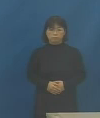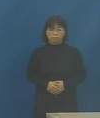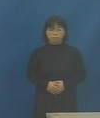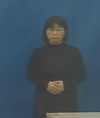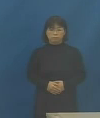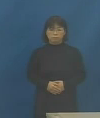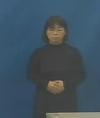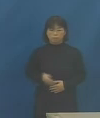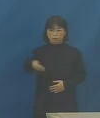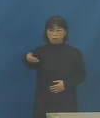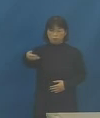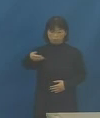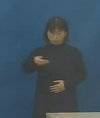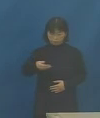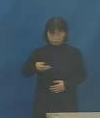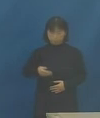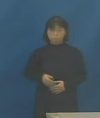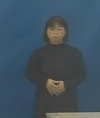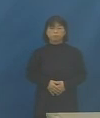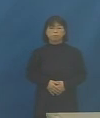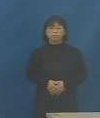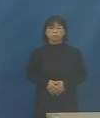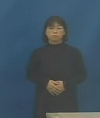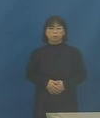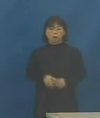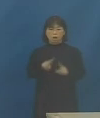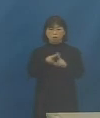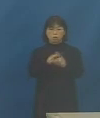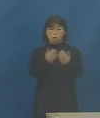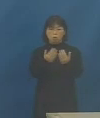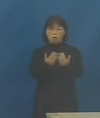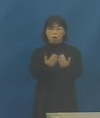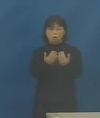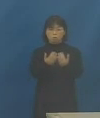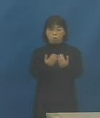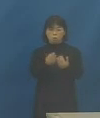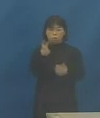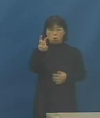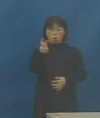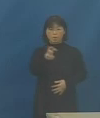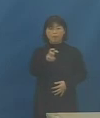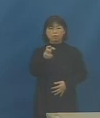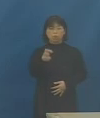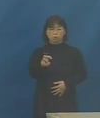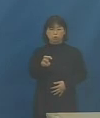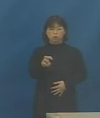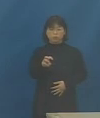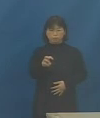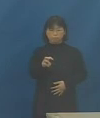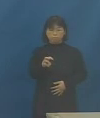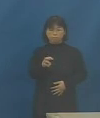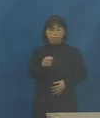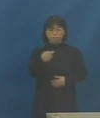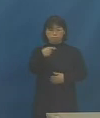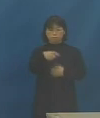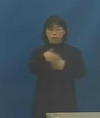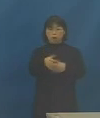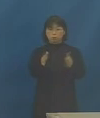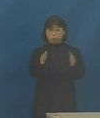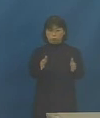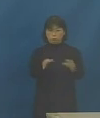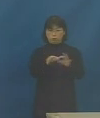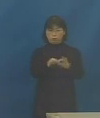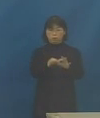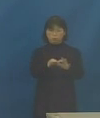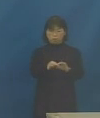せません日本海新聞の浜田です小さな他の小学校の30人がくじとずれしますあのと理研はもうかなり前の段階から